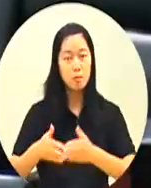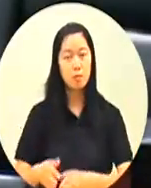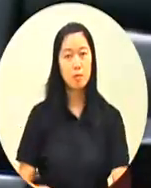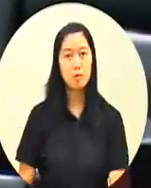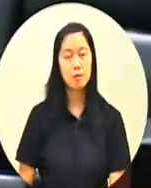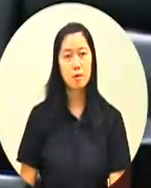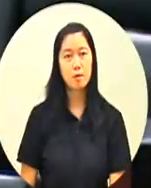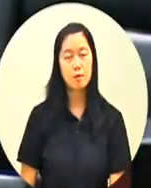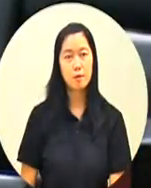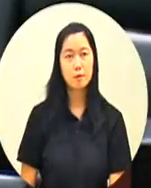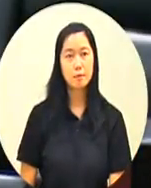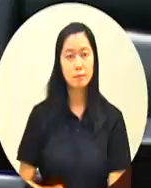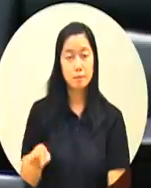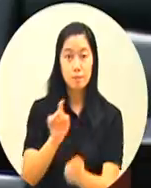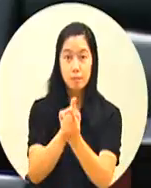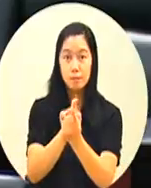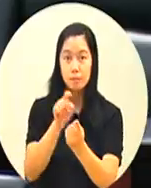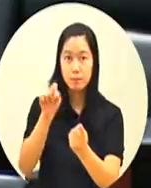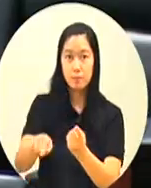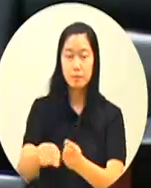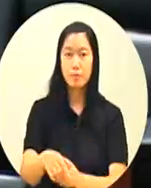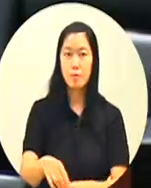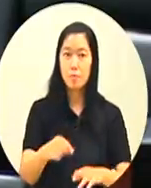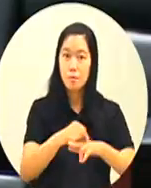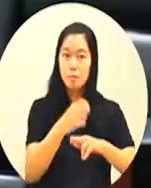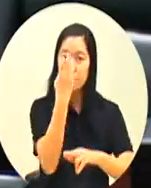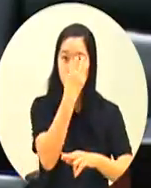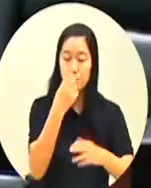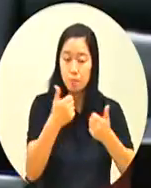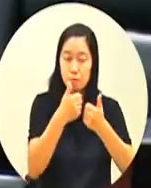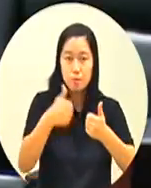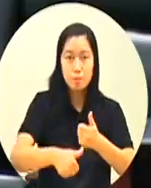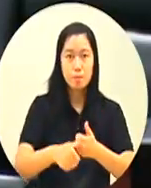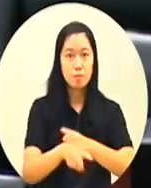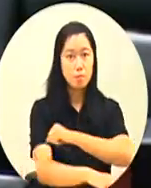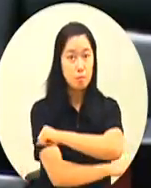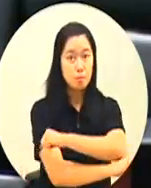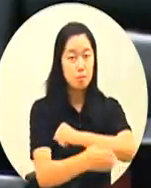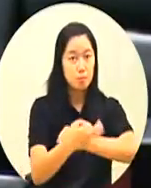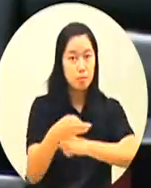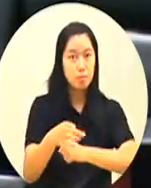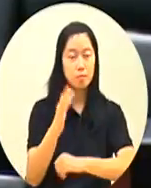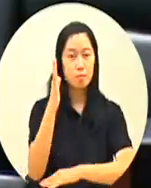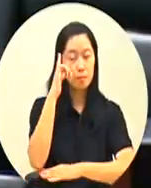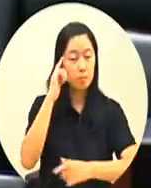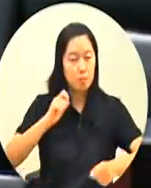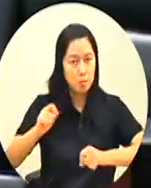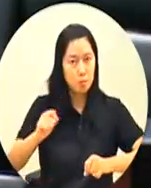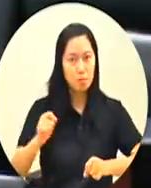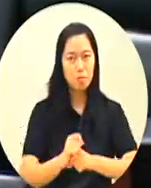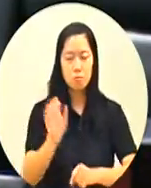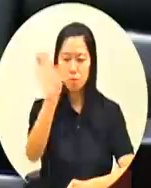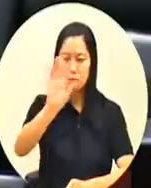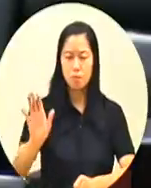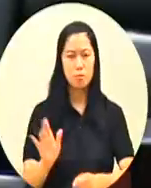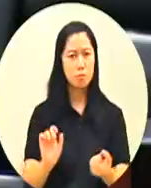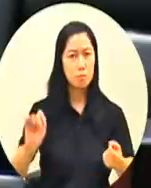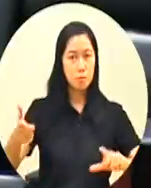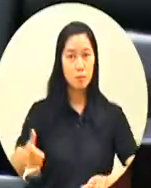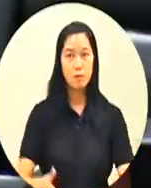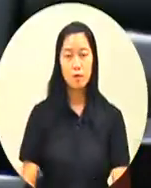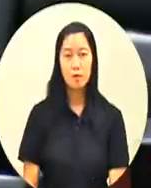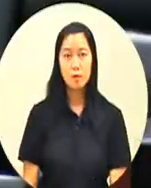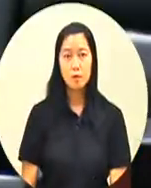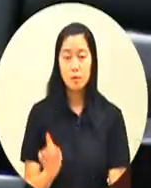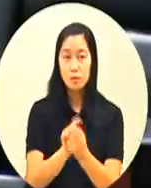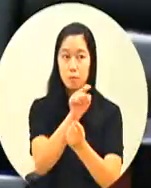面对像新的金管会主委上去之后，这个天使基金它的政策态度是不太一样的。我们除了寻